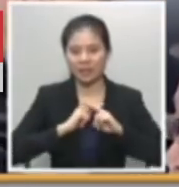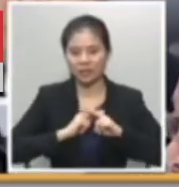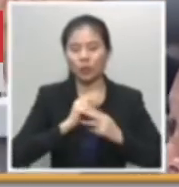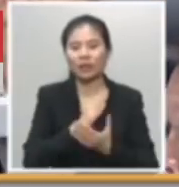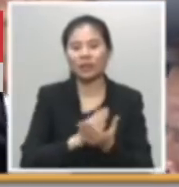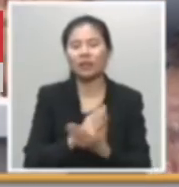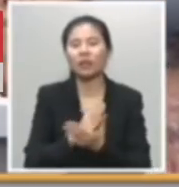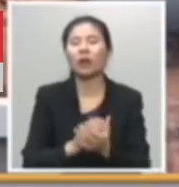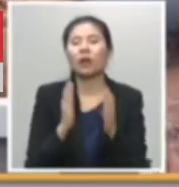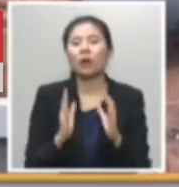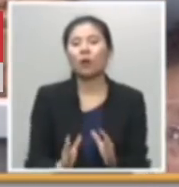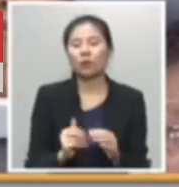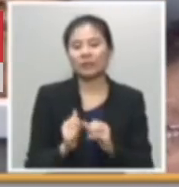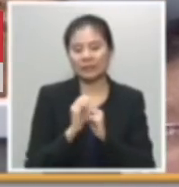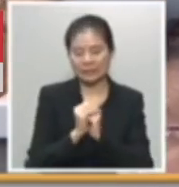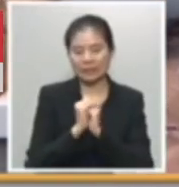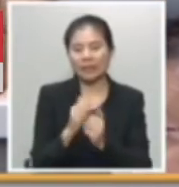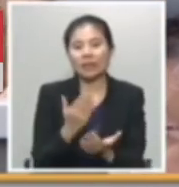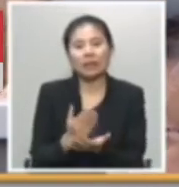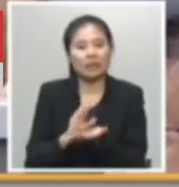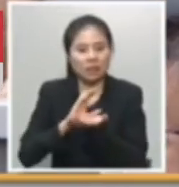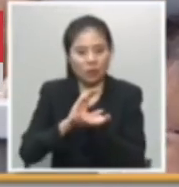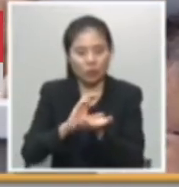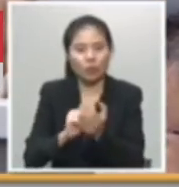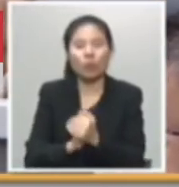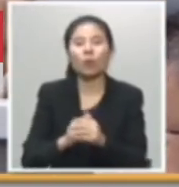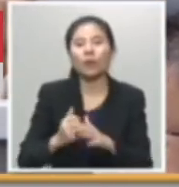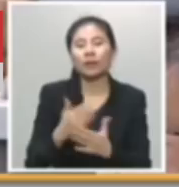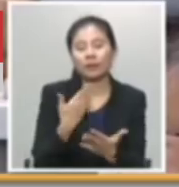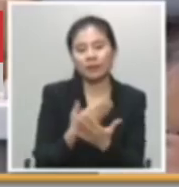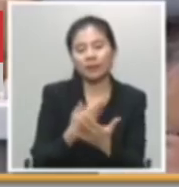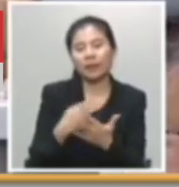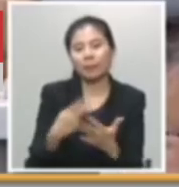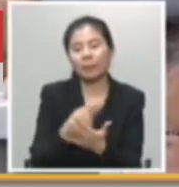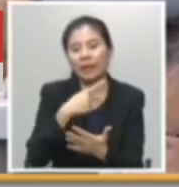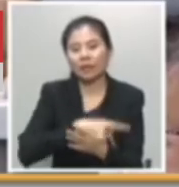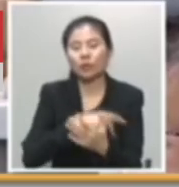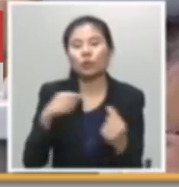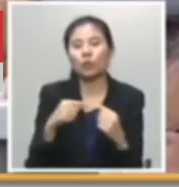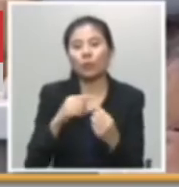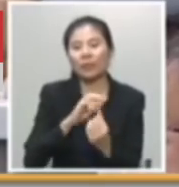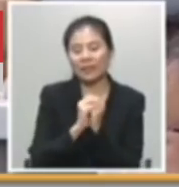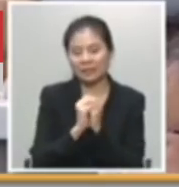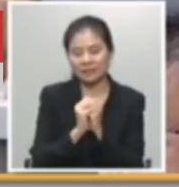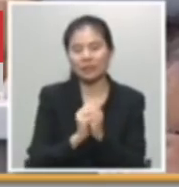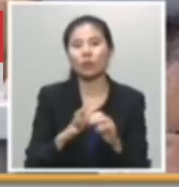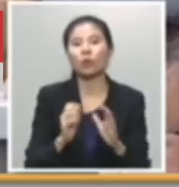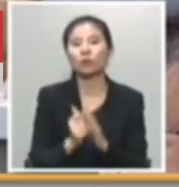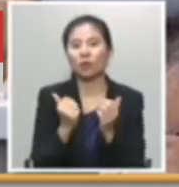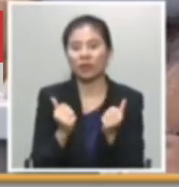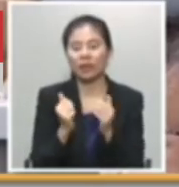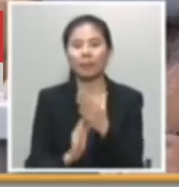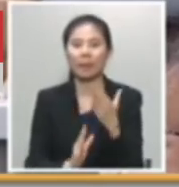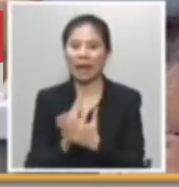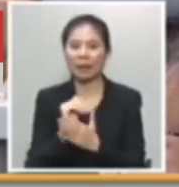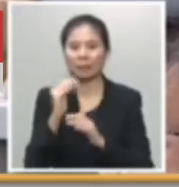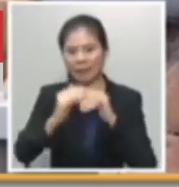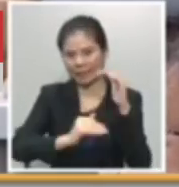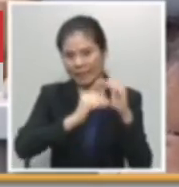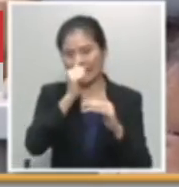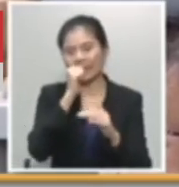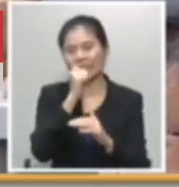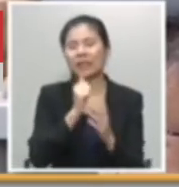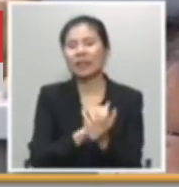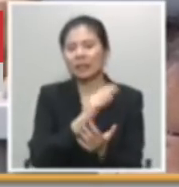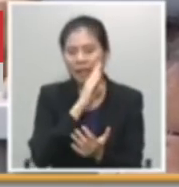โกยกำไรเข้ามาในประเทศนะนี่คือนโยบายของจีนเขาจึงประสบความสำเร็จเขายิ่งใหญ่ถ้าจะเรียนแบบจีนเอาสิ่งดีสิครับ